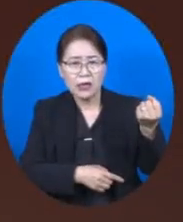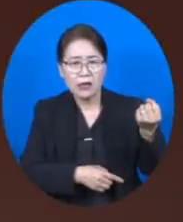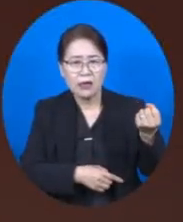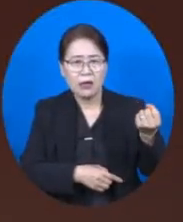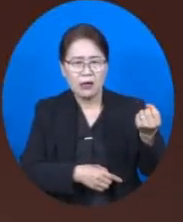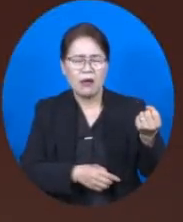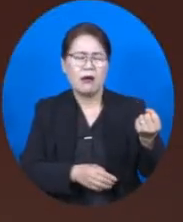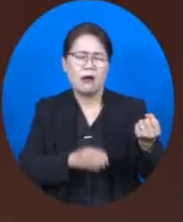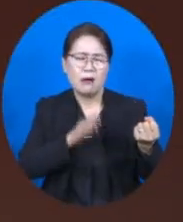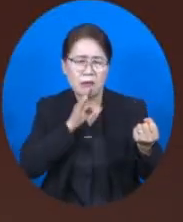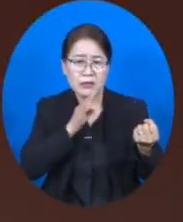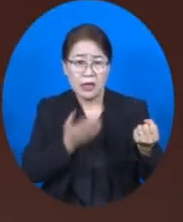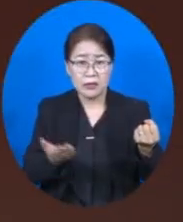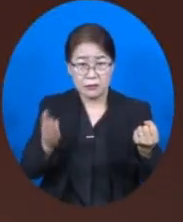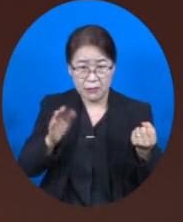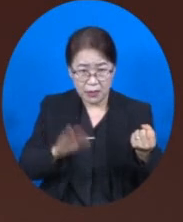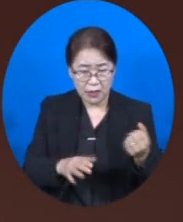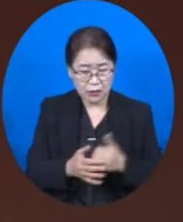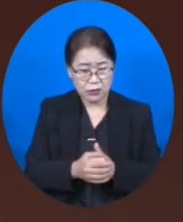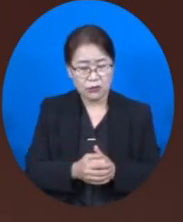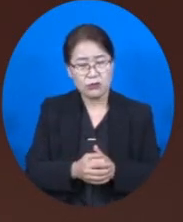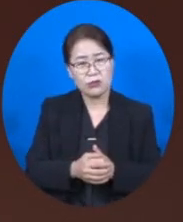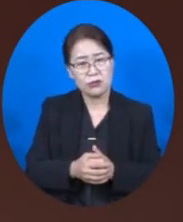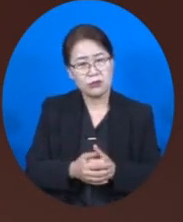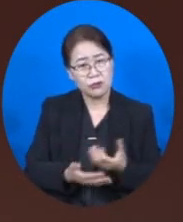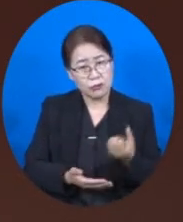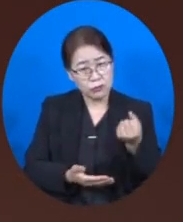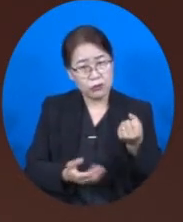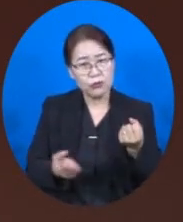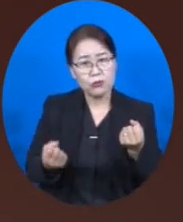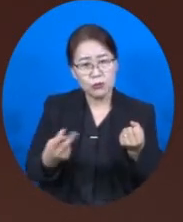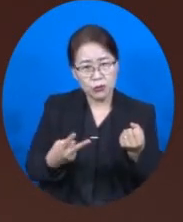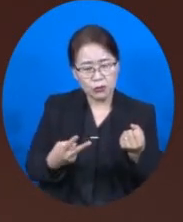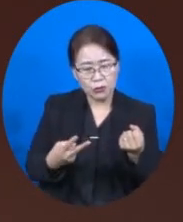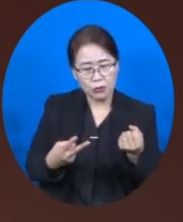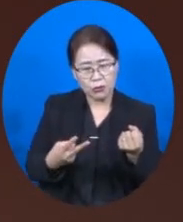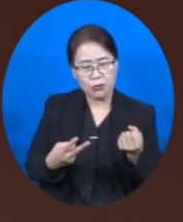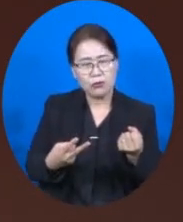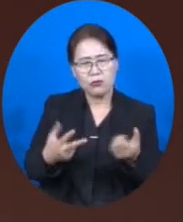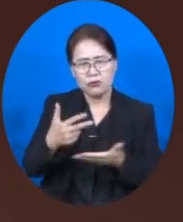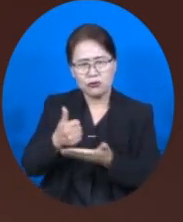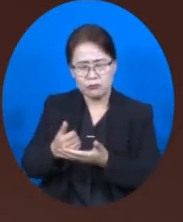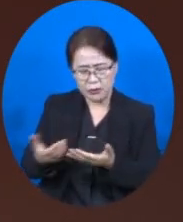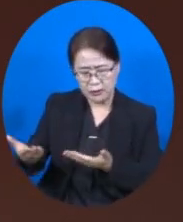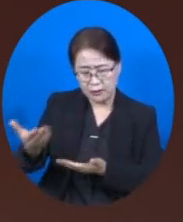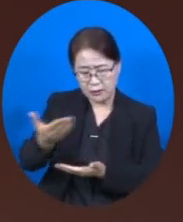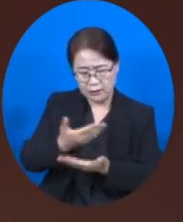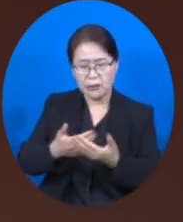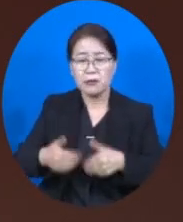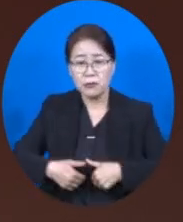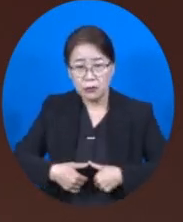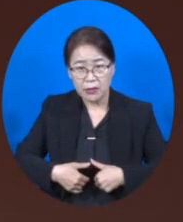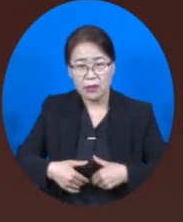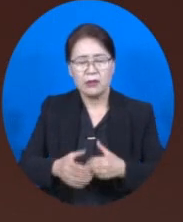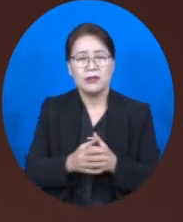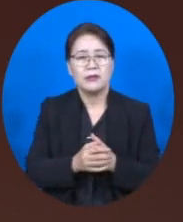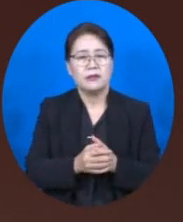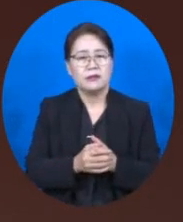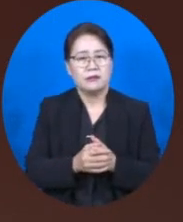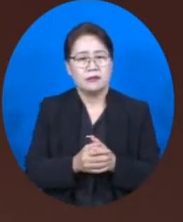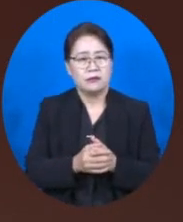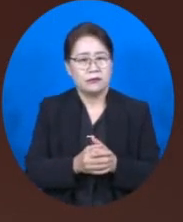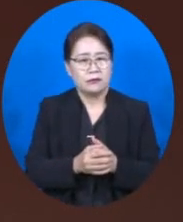물론 맞습니다 그러나 여러분 구는 소유만이 아니라 관계라는 사실입니다 구원을